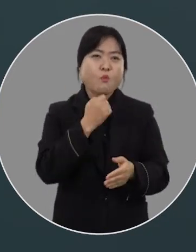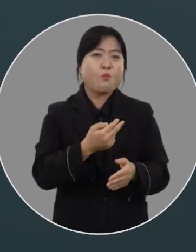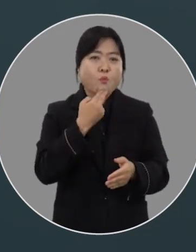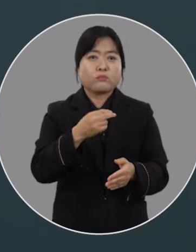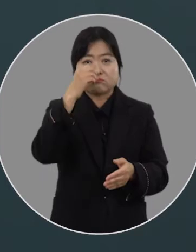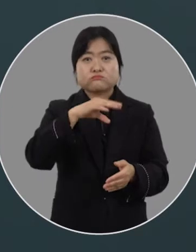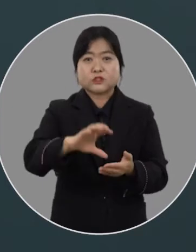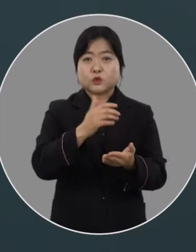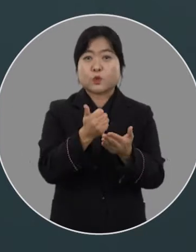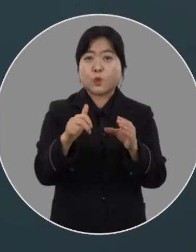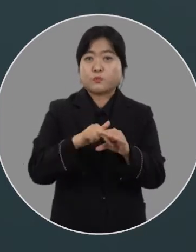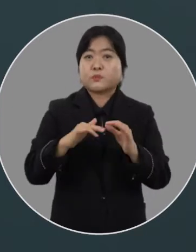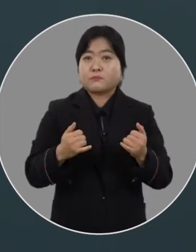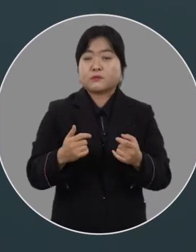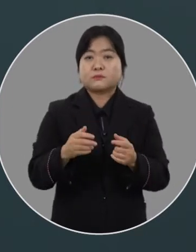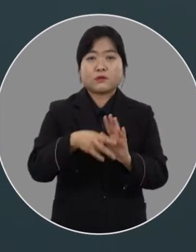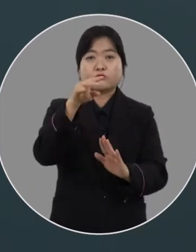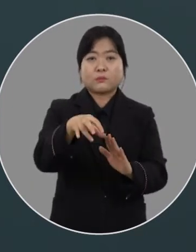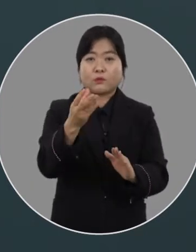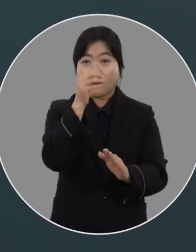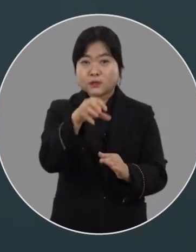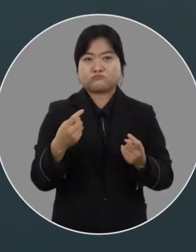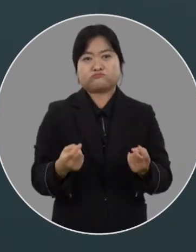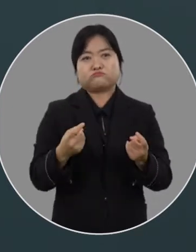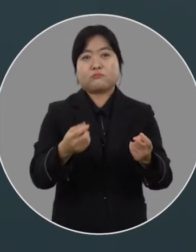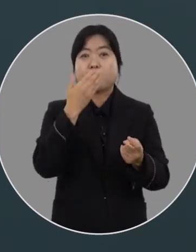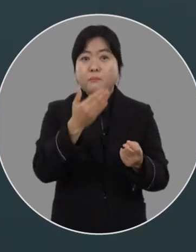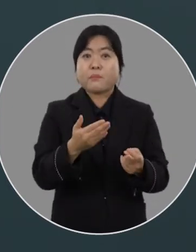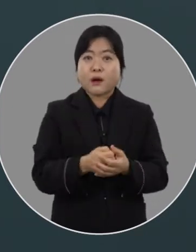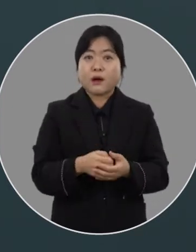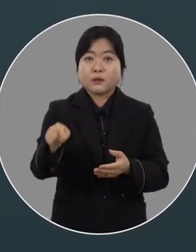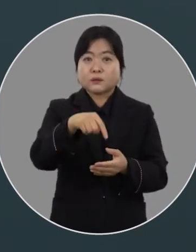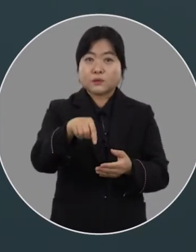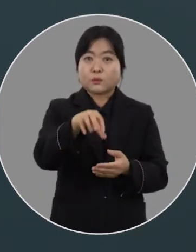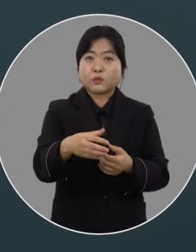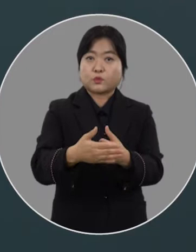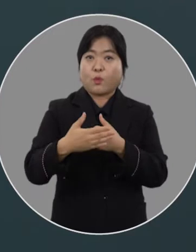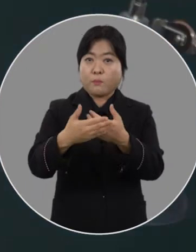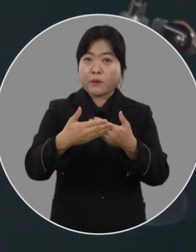없이 그리스도교인들은 예루살렘 성지를 순례할 수 있었고요. 그거로부터 도움을 받을